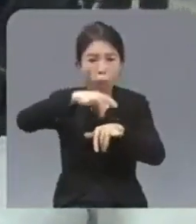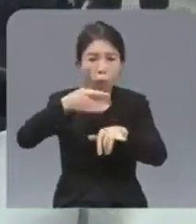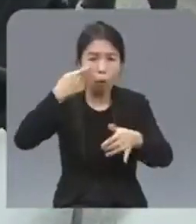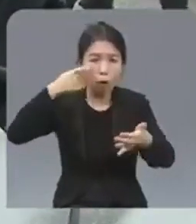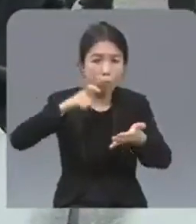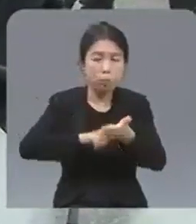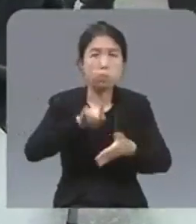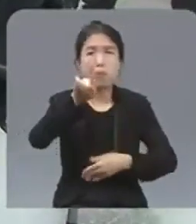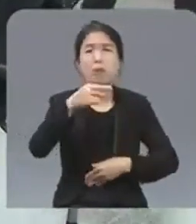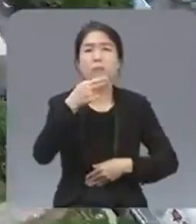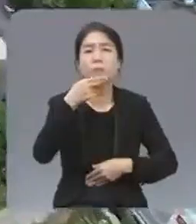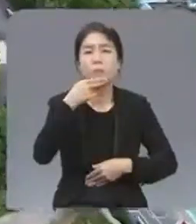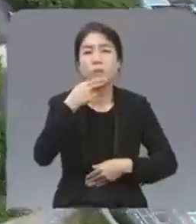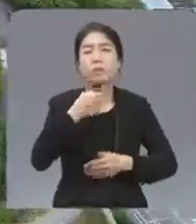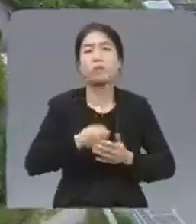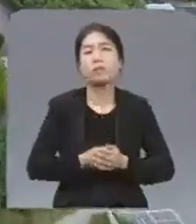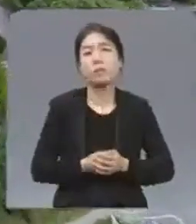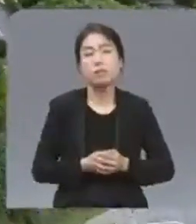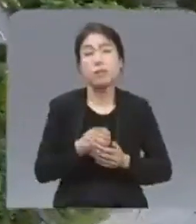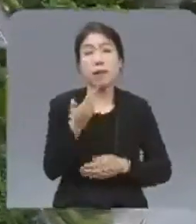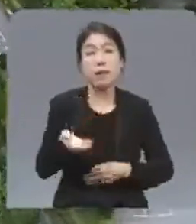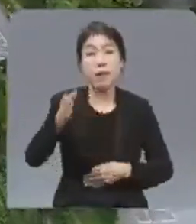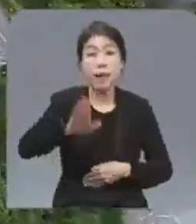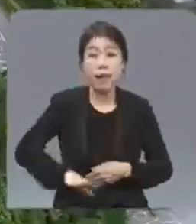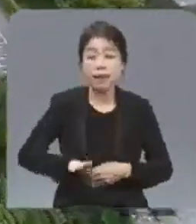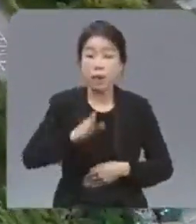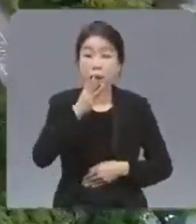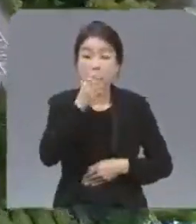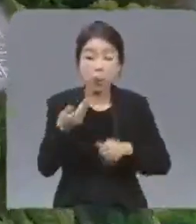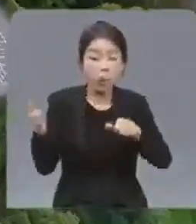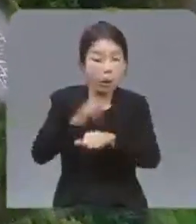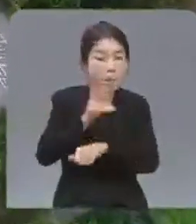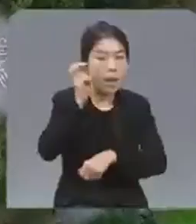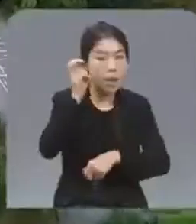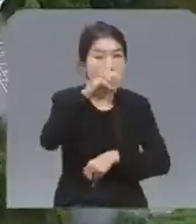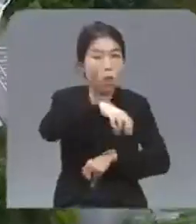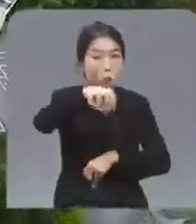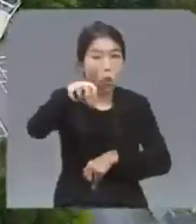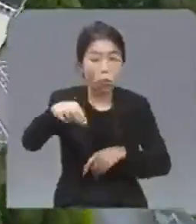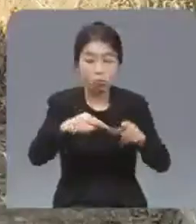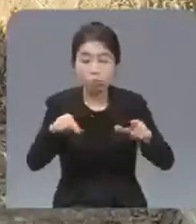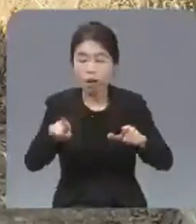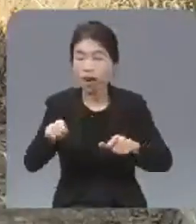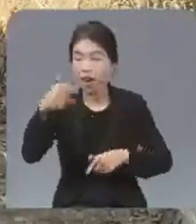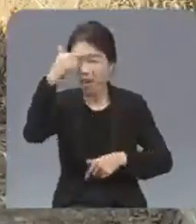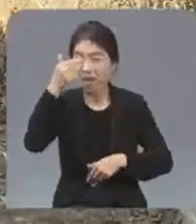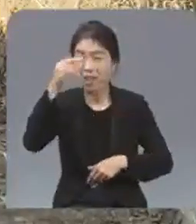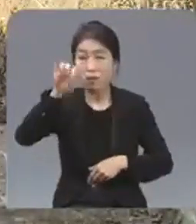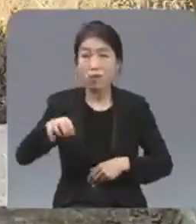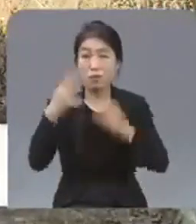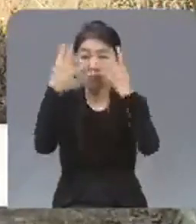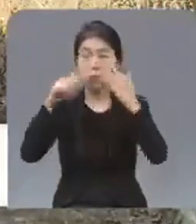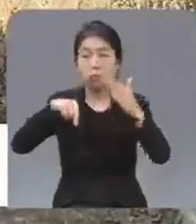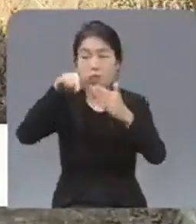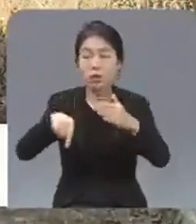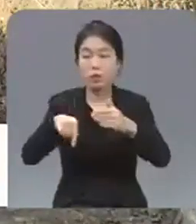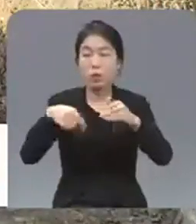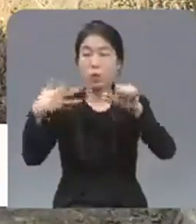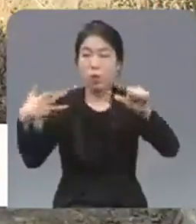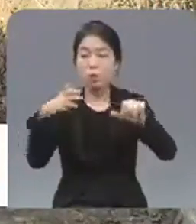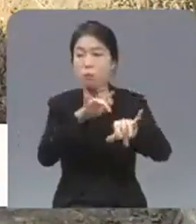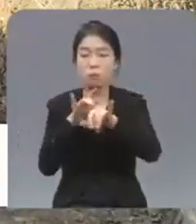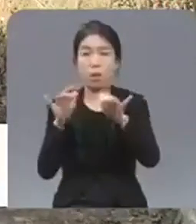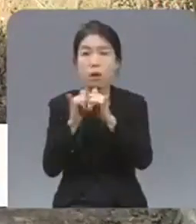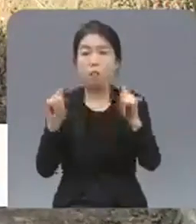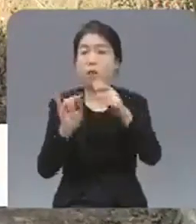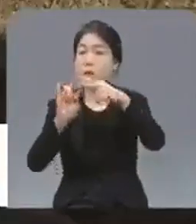한 차례도 없습니다 그런데 주요 안내장 추정지 가운데 하나인 옛 광주교도소에서 5.18 행방불명자의